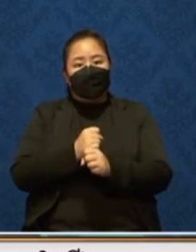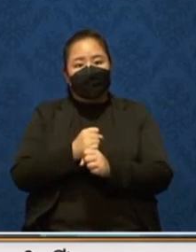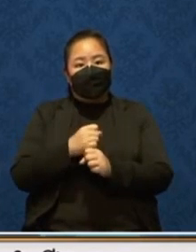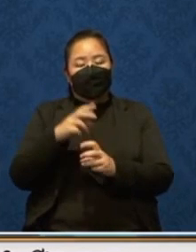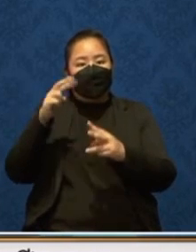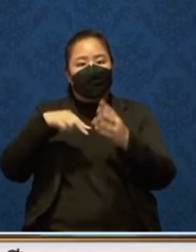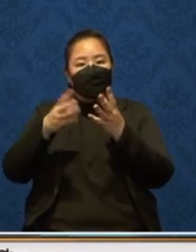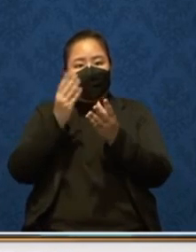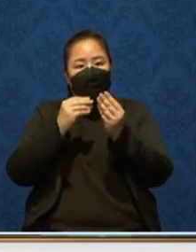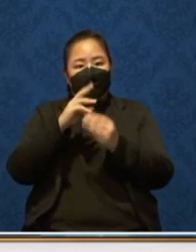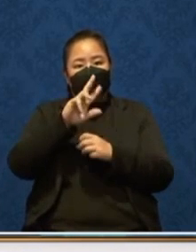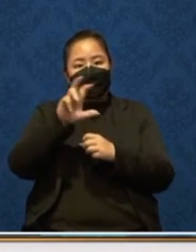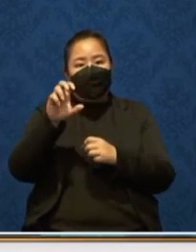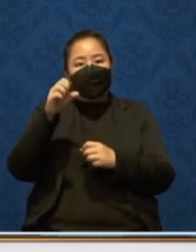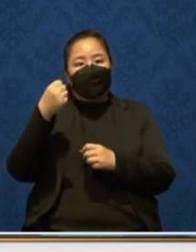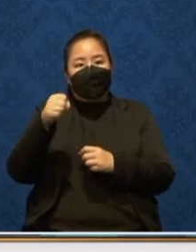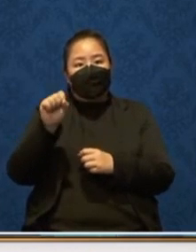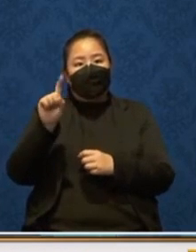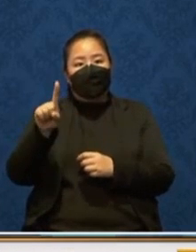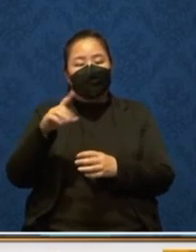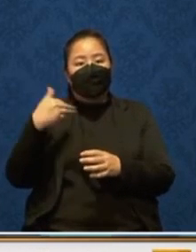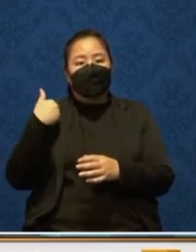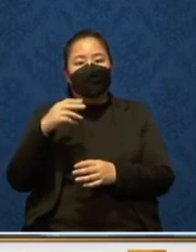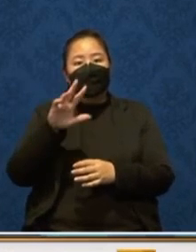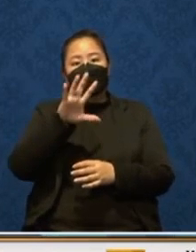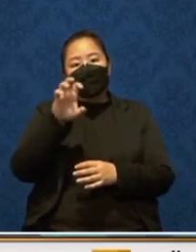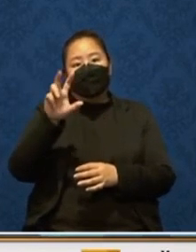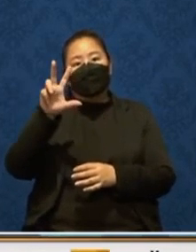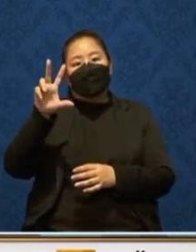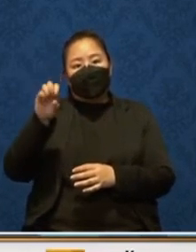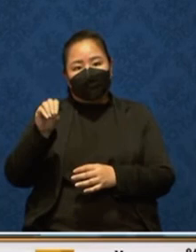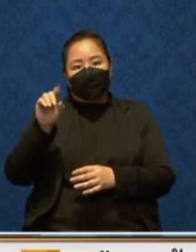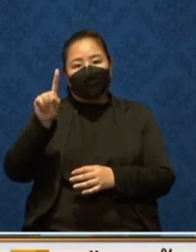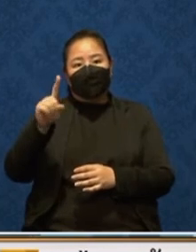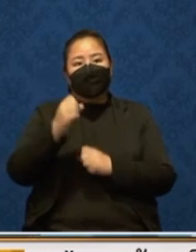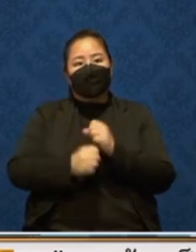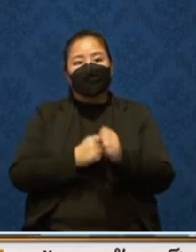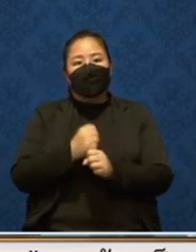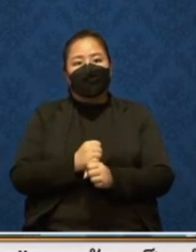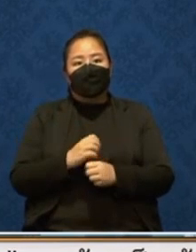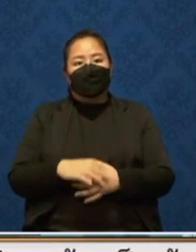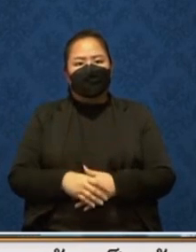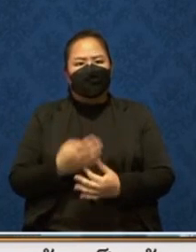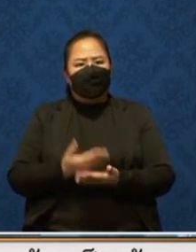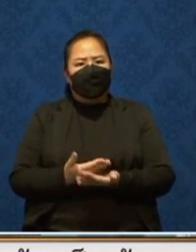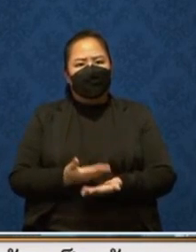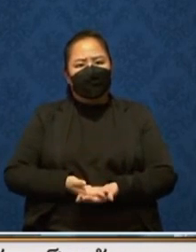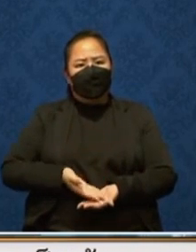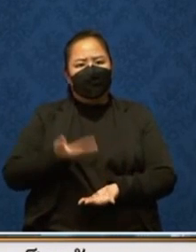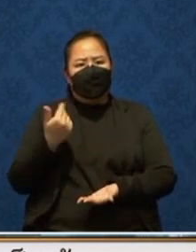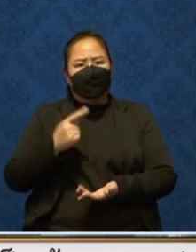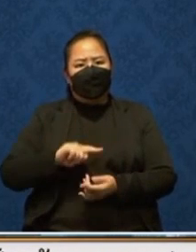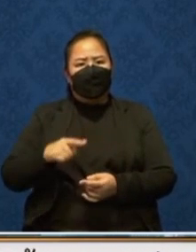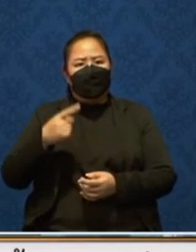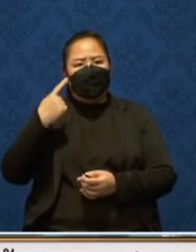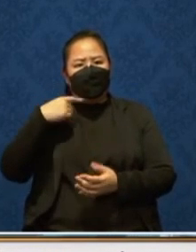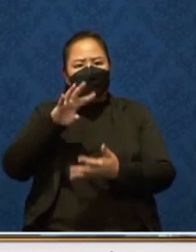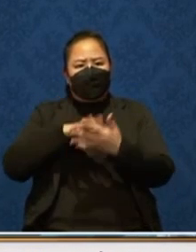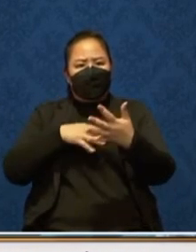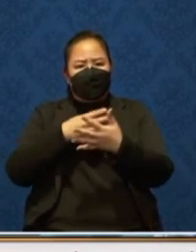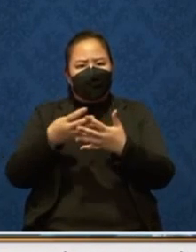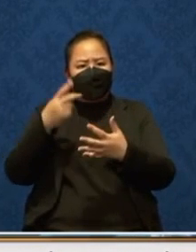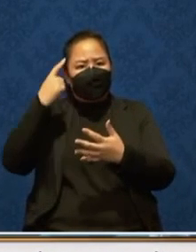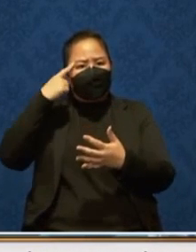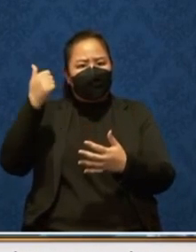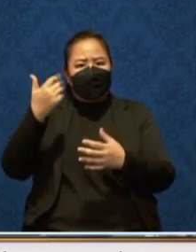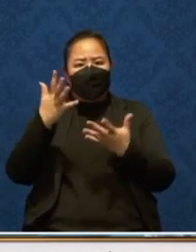1 ปี ศาธรณาสุข 354 ปีคเงิมเยอะมาก แตวแผนมแไม่ฉลดเทาไห่จะทำโงการ